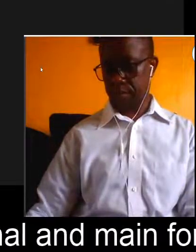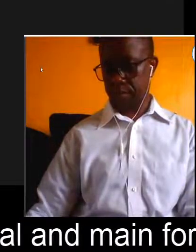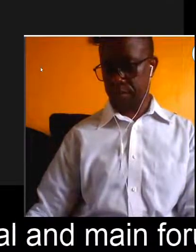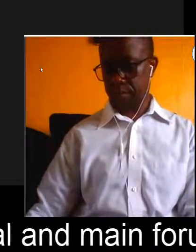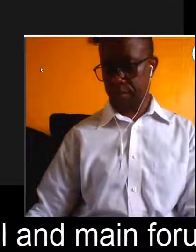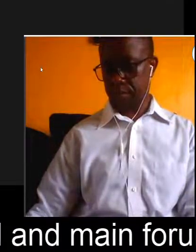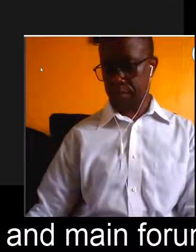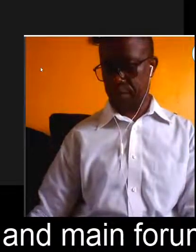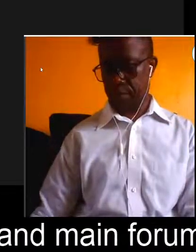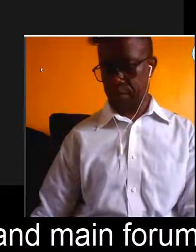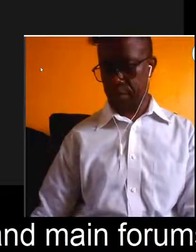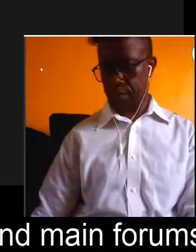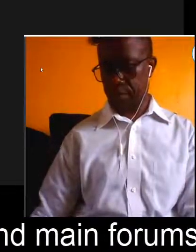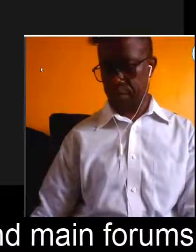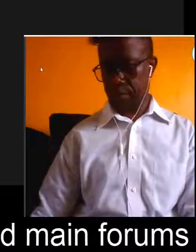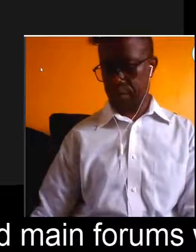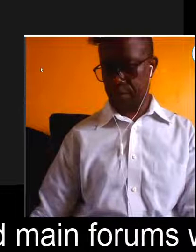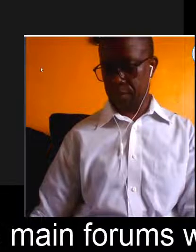Frank?